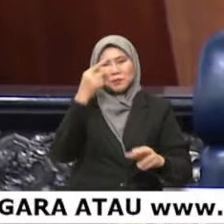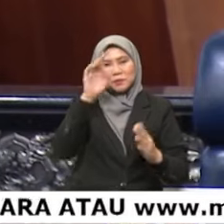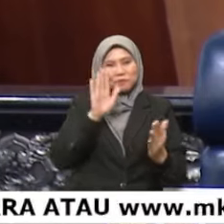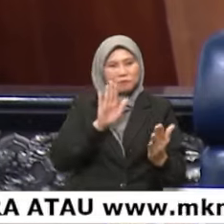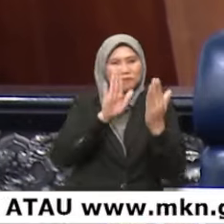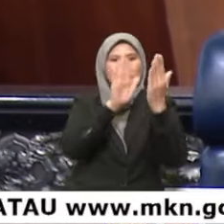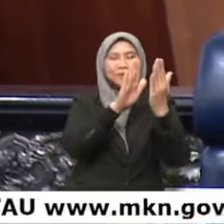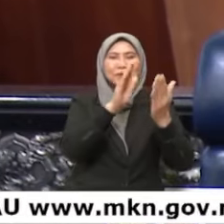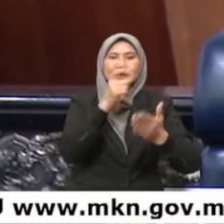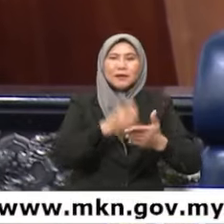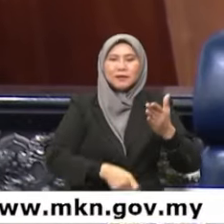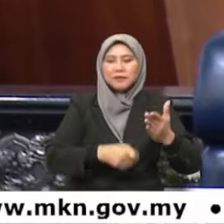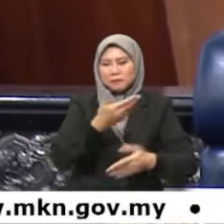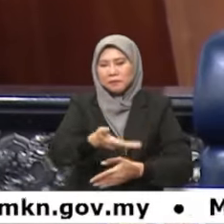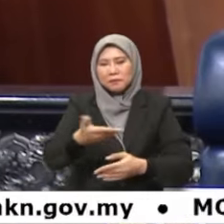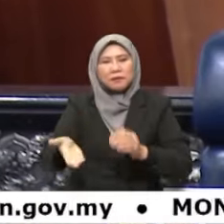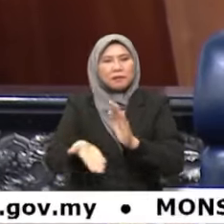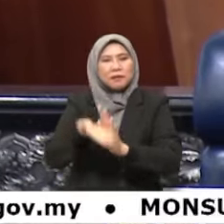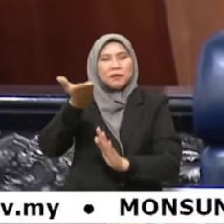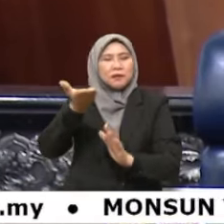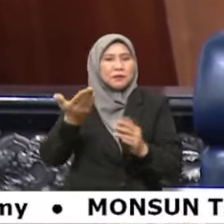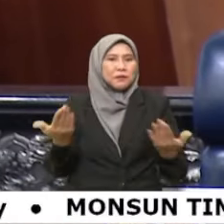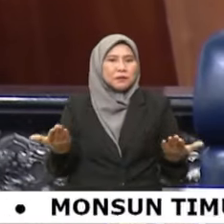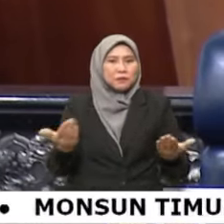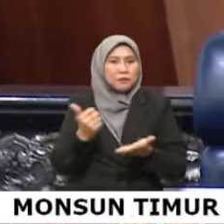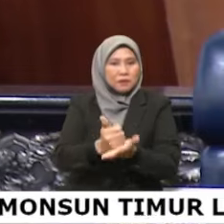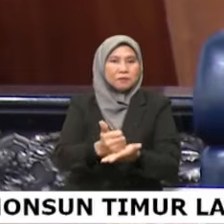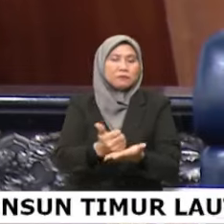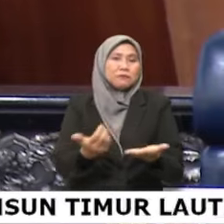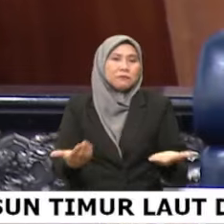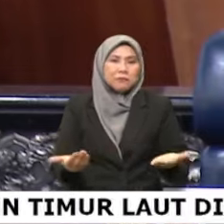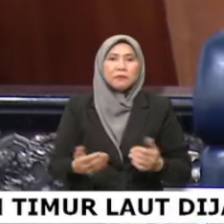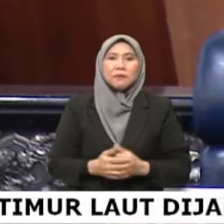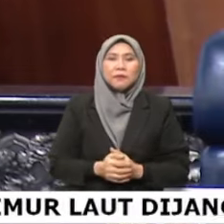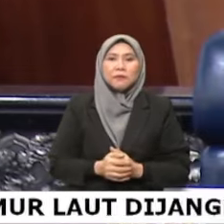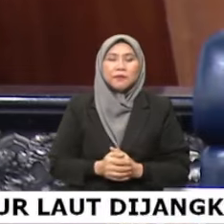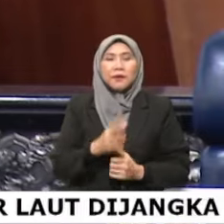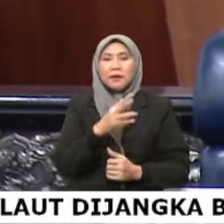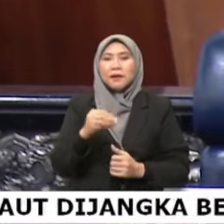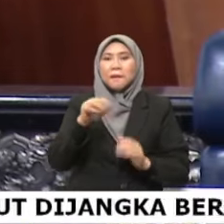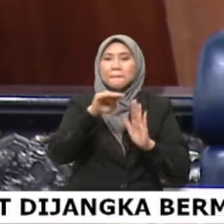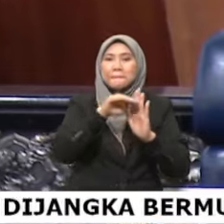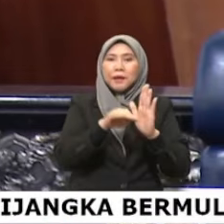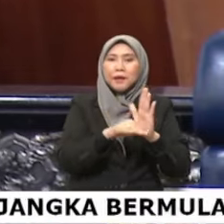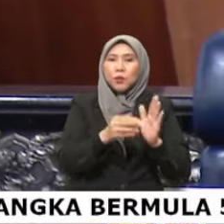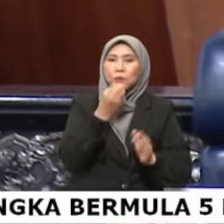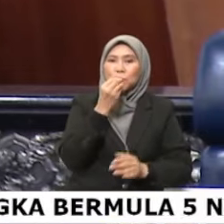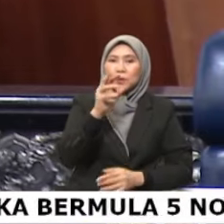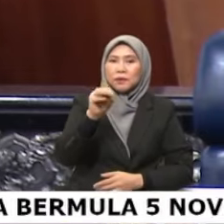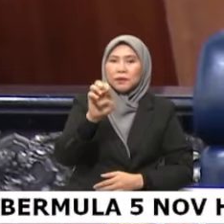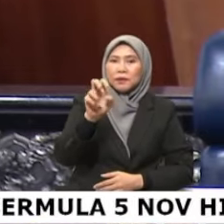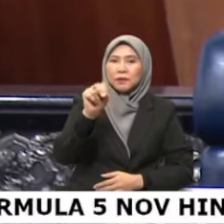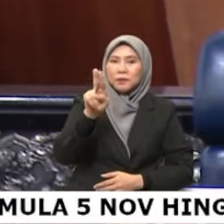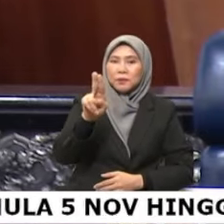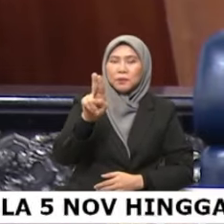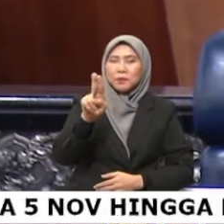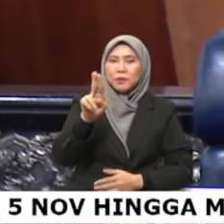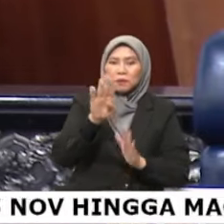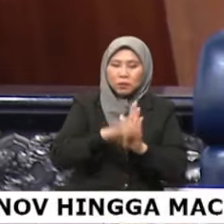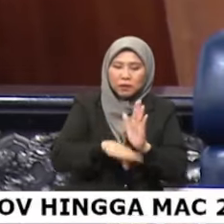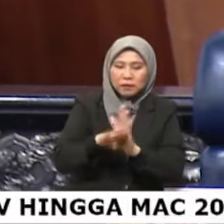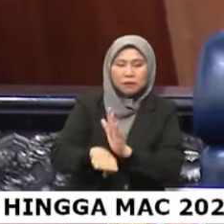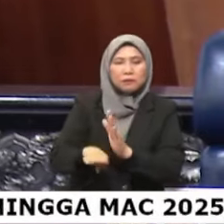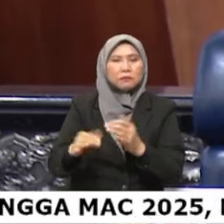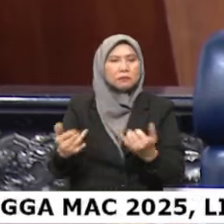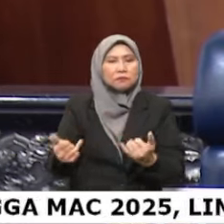cabaran kenaikan kos sara hidup, dan apakah status terkini berkenaan inisiatif Menu Rahmah yang semakin dilupakan serta semakin sukar